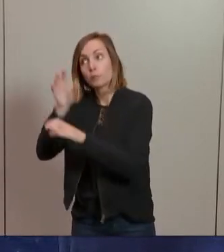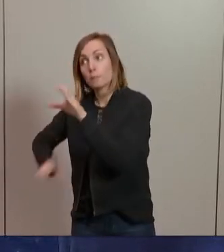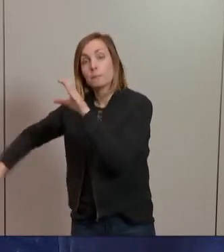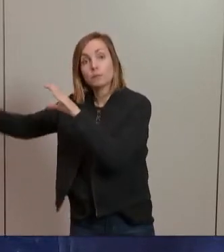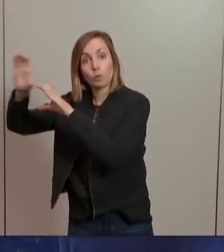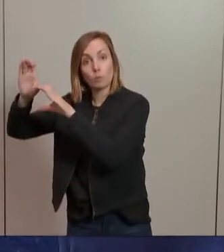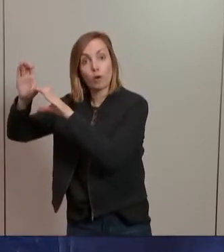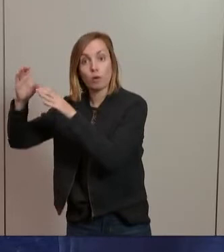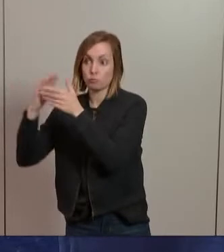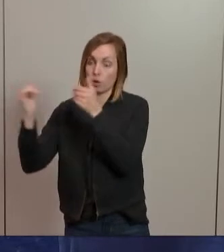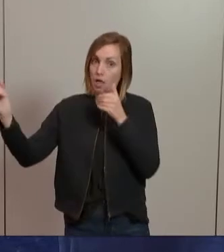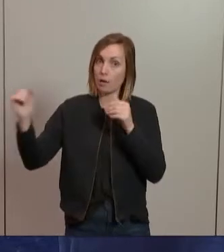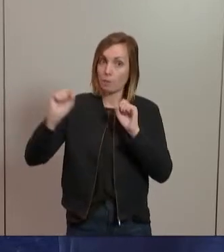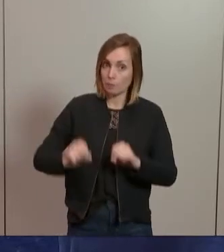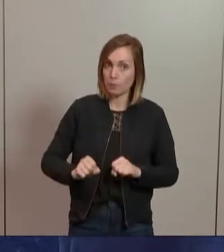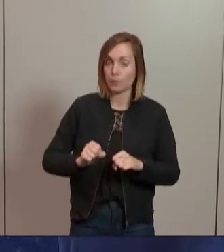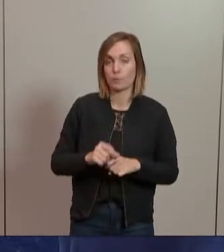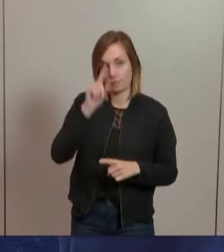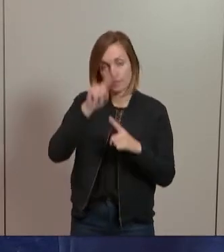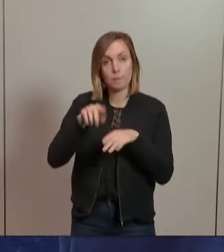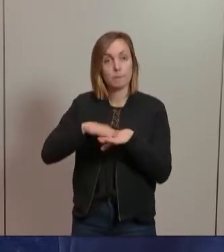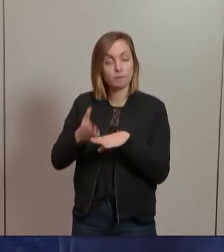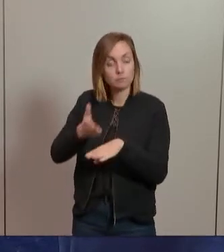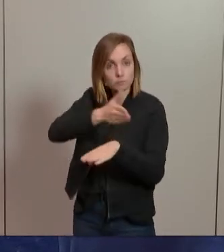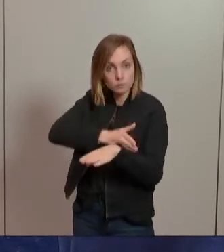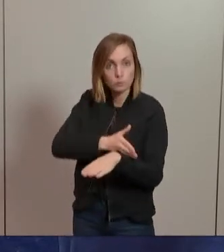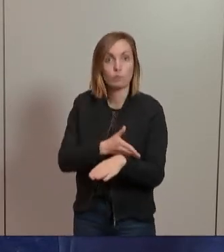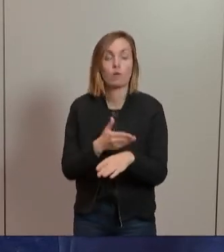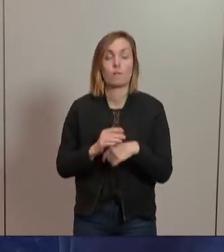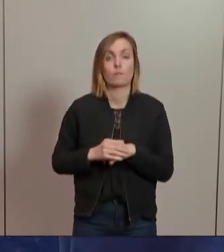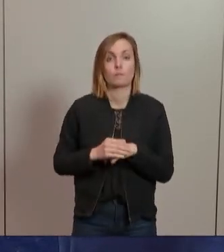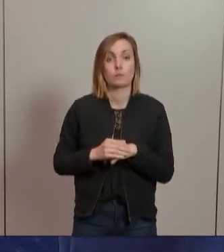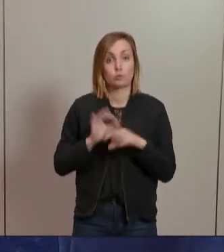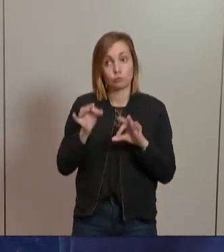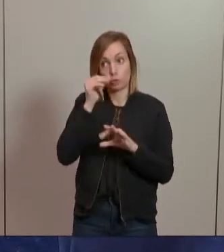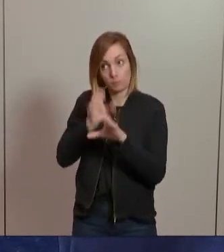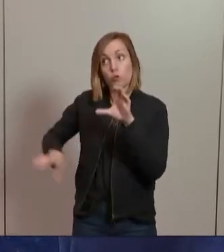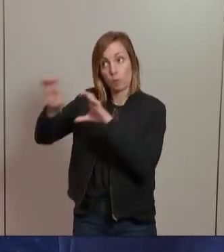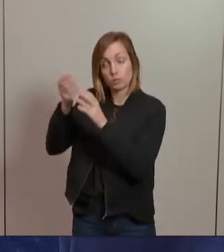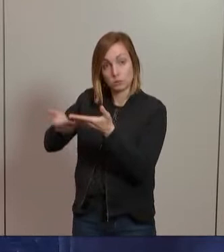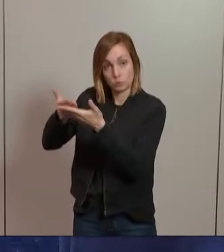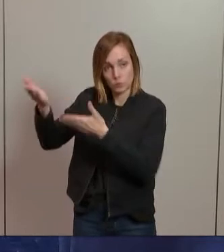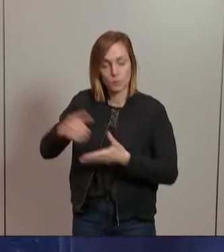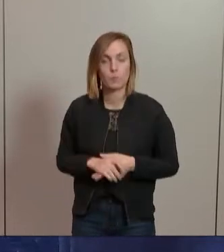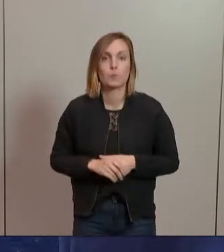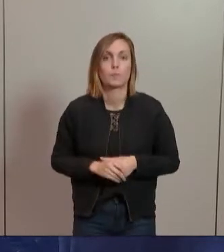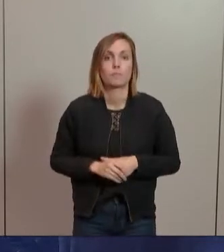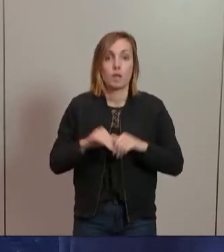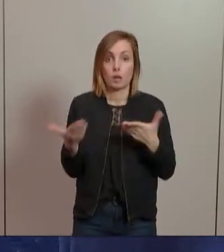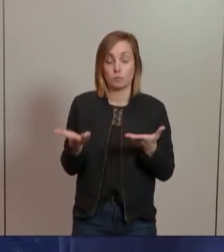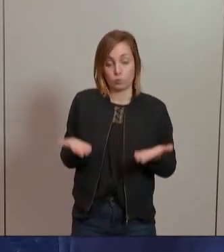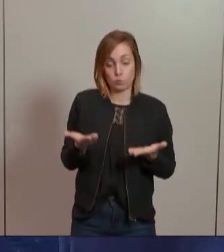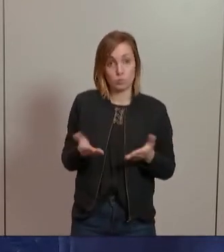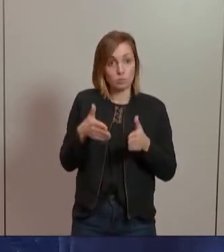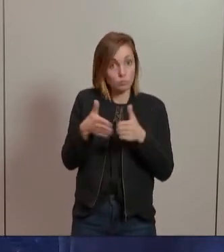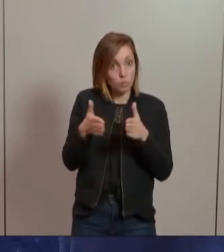des dispositifs locaux de prévention de la délinquance, ce qui est le cas de notre métropole. Il vous est donc demandé aujourd'hui de